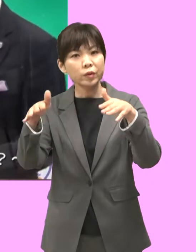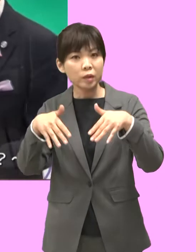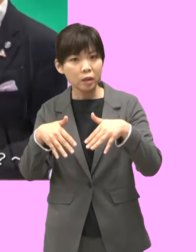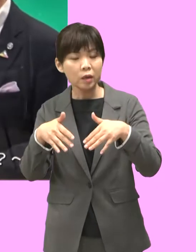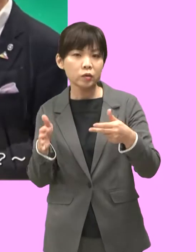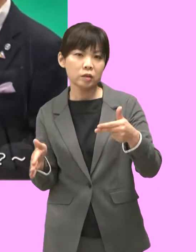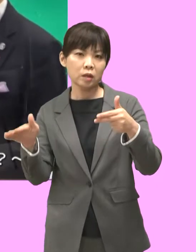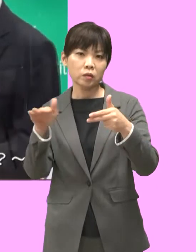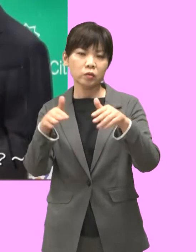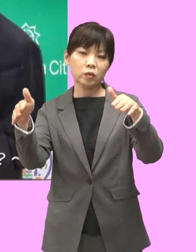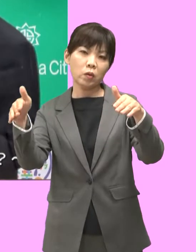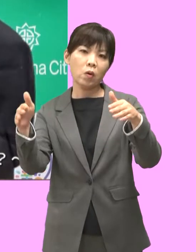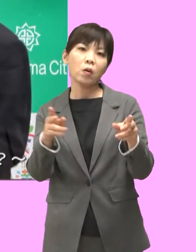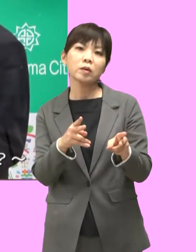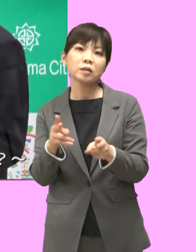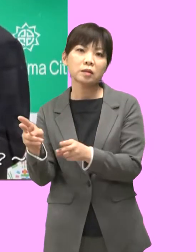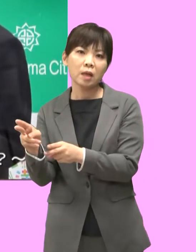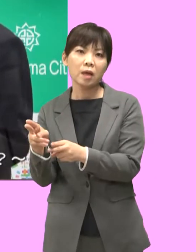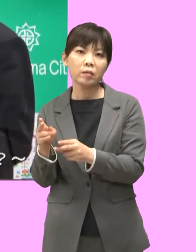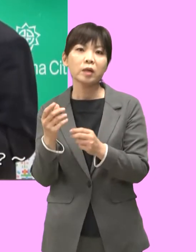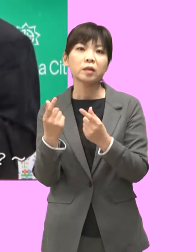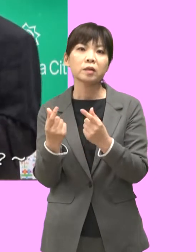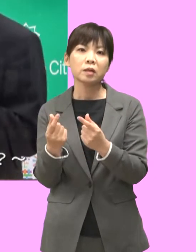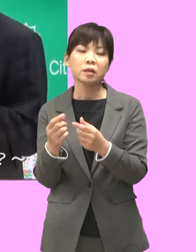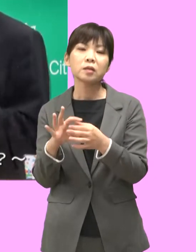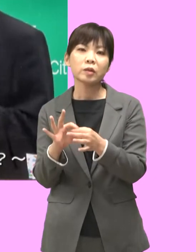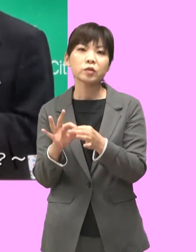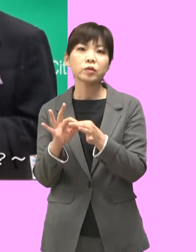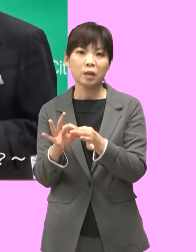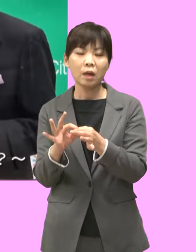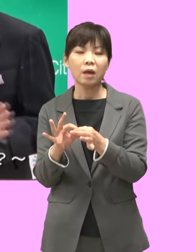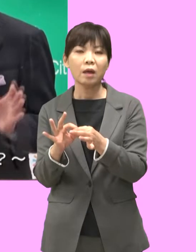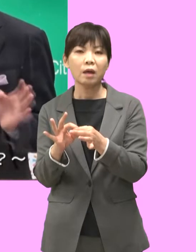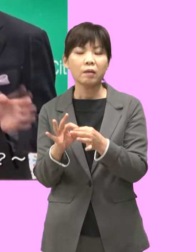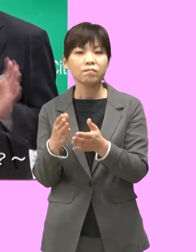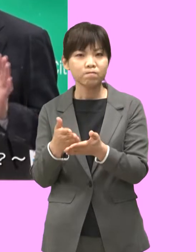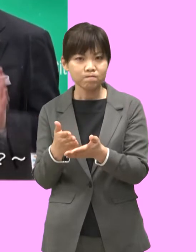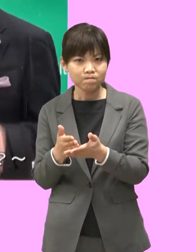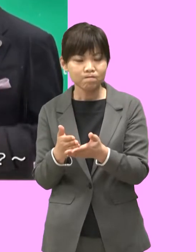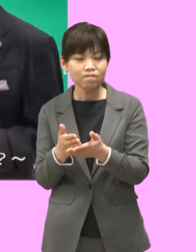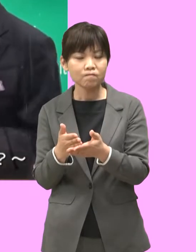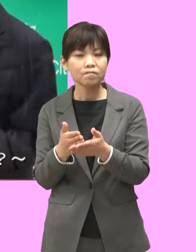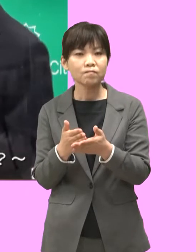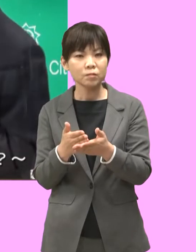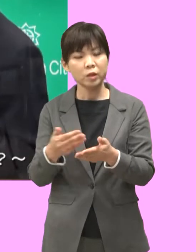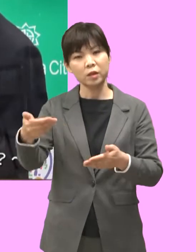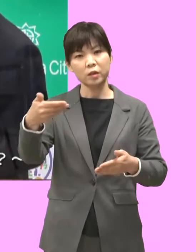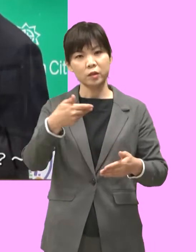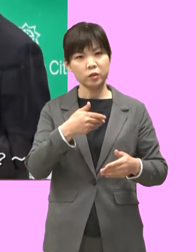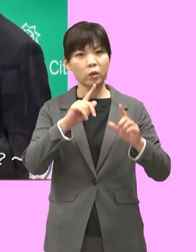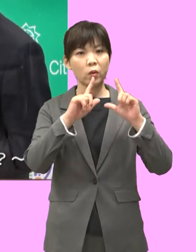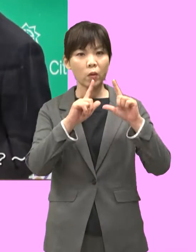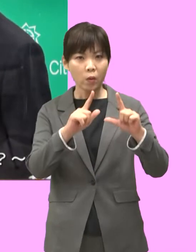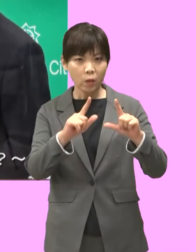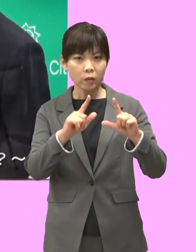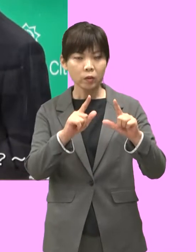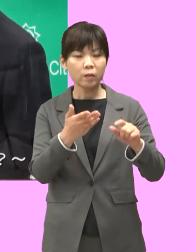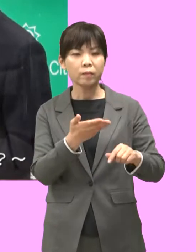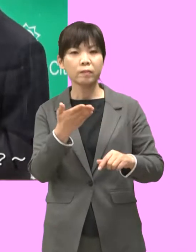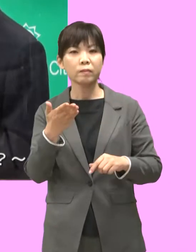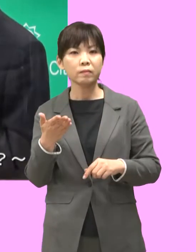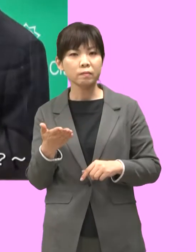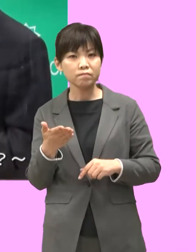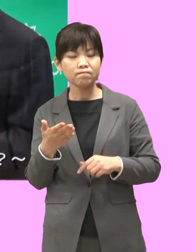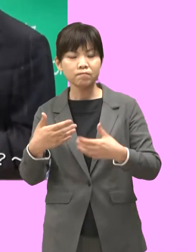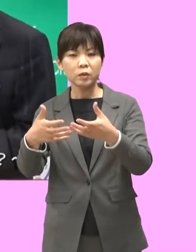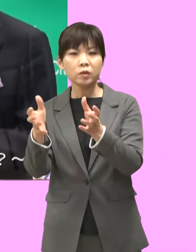てご説明をした上で、それに関する質疑応答をし、かつその上でグ